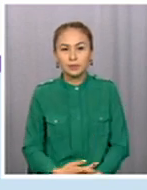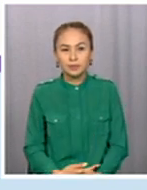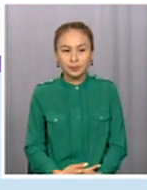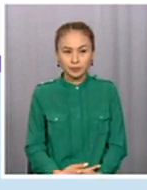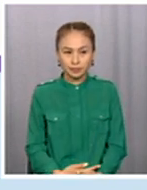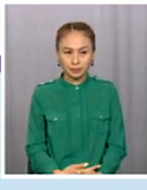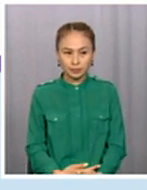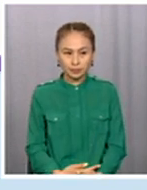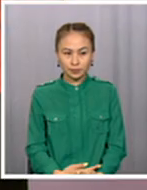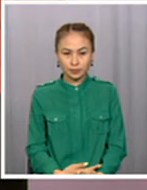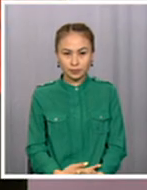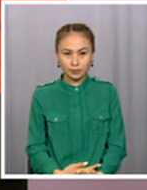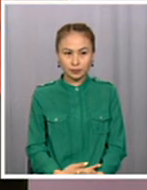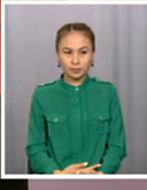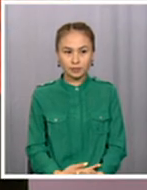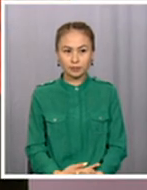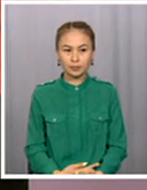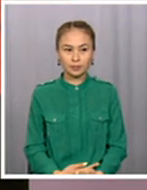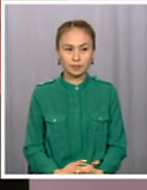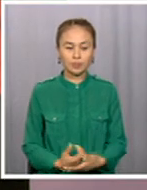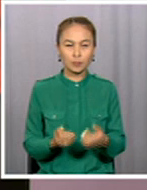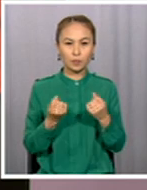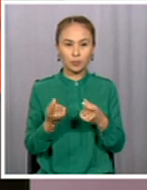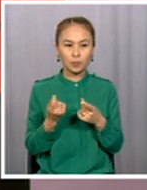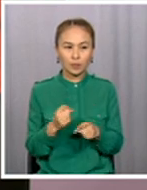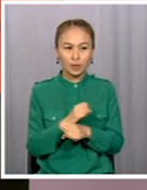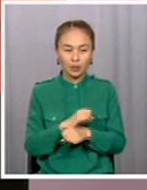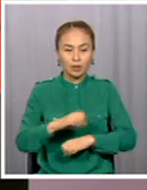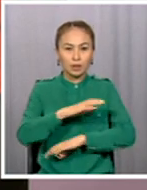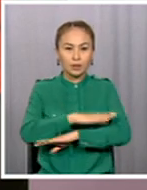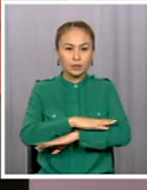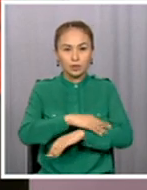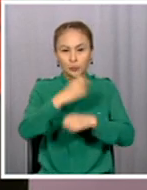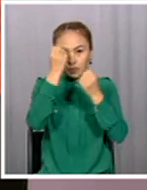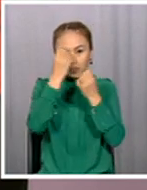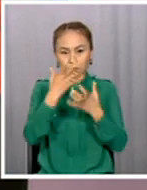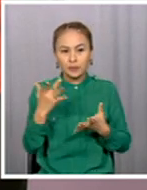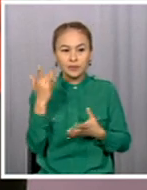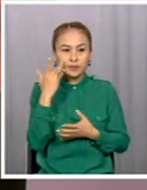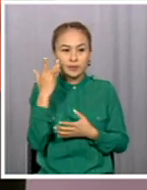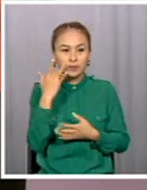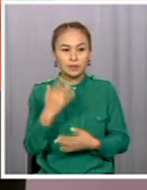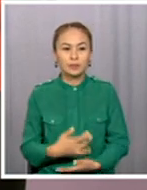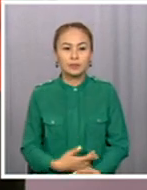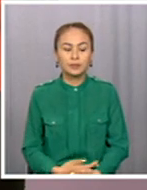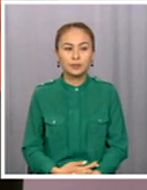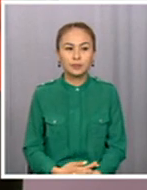болыңдар. Қоқыс тастамай, әдептілік сақтаңдар.